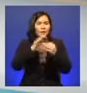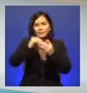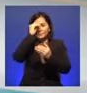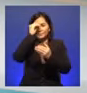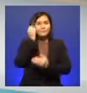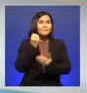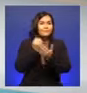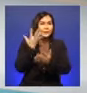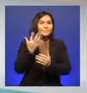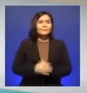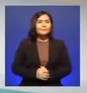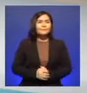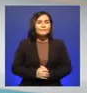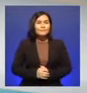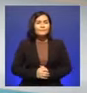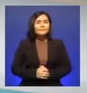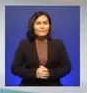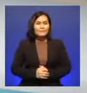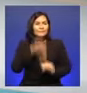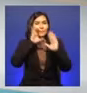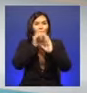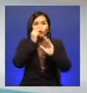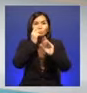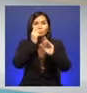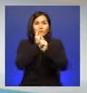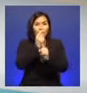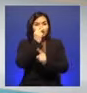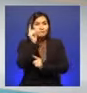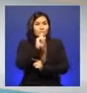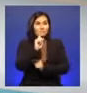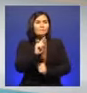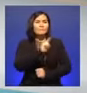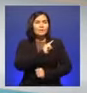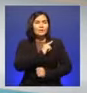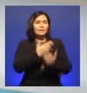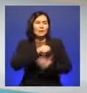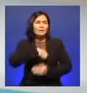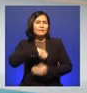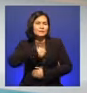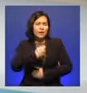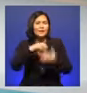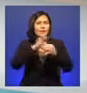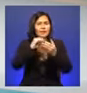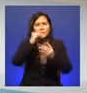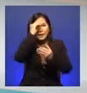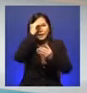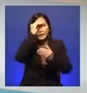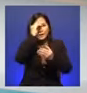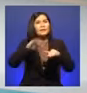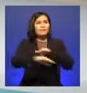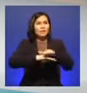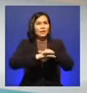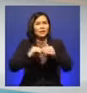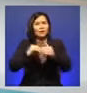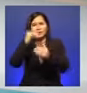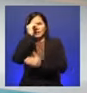ป็นจุดที่จะต้องแก้ถ้าเราเห็นในรูปนี้เราจะเห็นได้เลยว่าภาระในการศึกษาด้านภาคบังคับกับภาคอุดมศึกษาเนี่ยคน